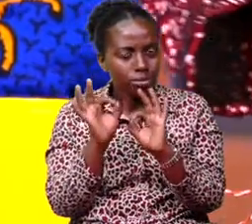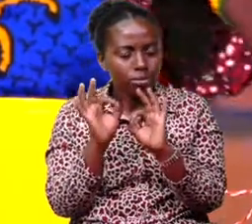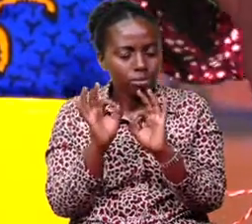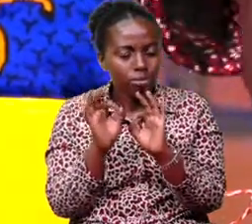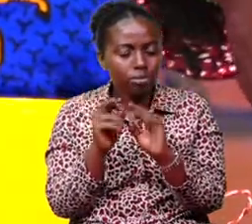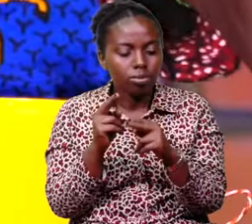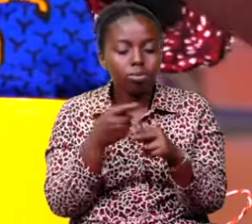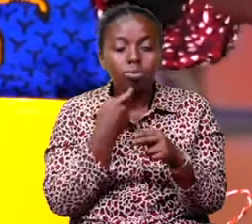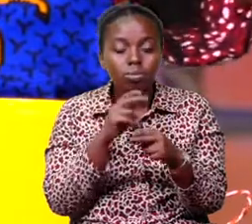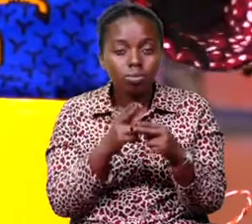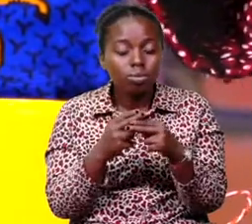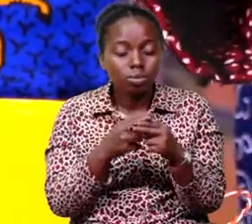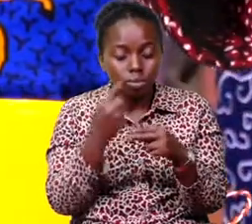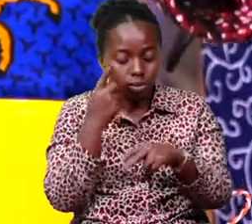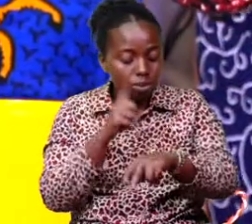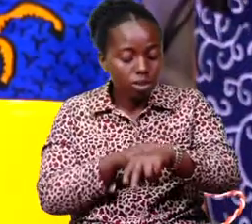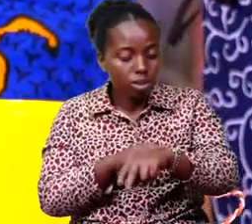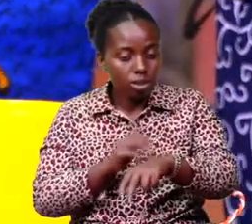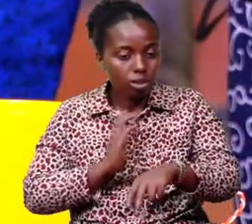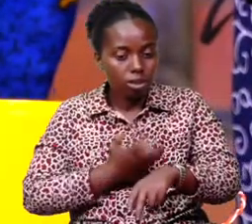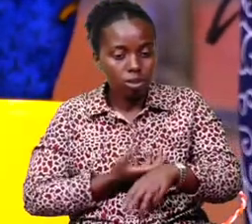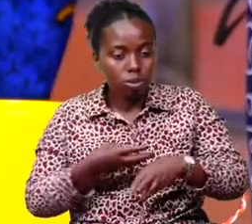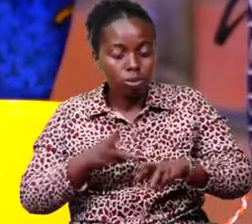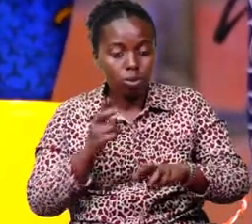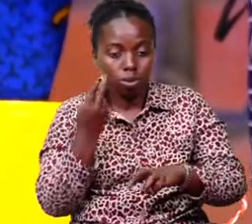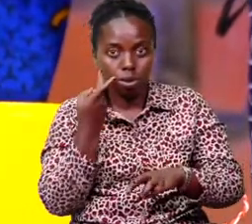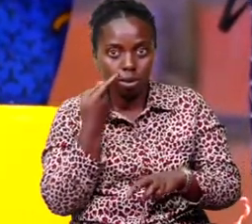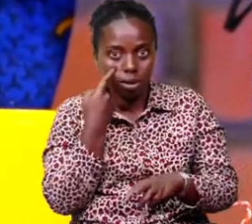Hanyuma ngira ngo urabona gasaka kacu ko katsi.